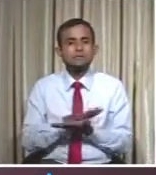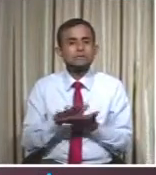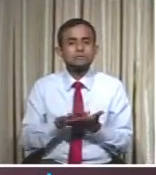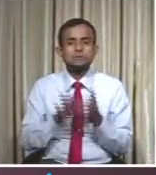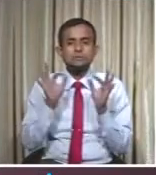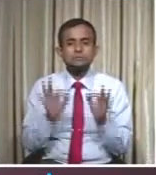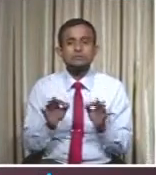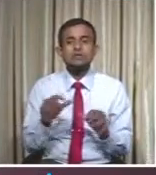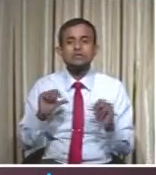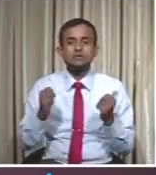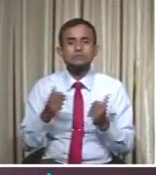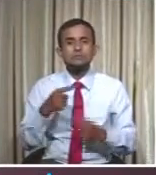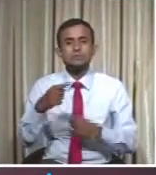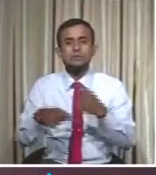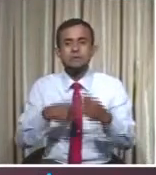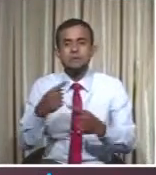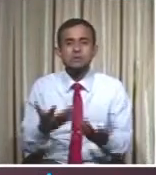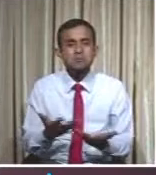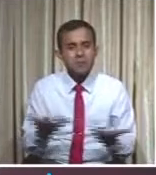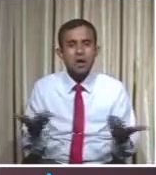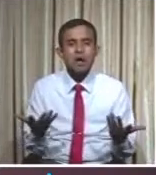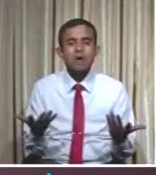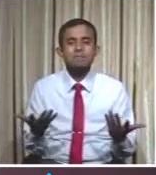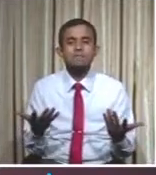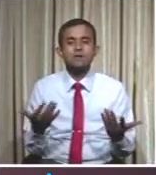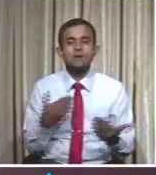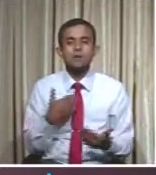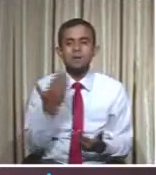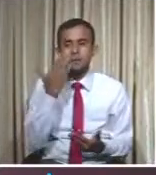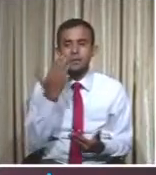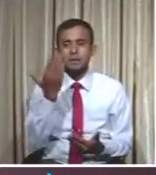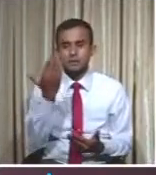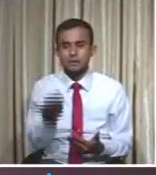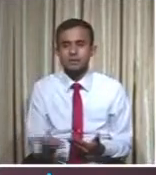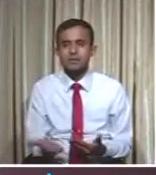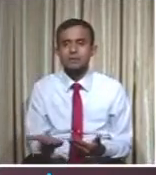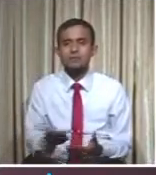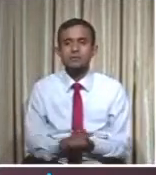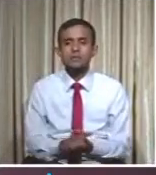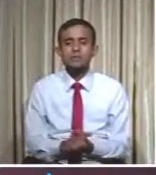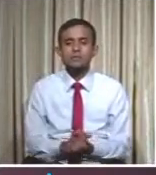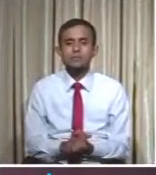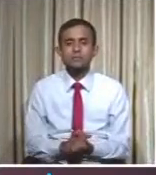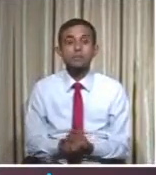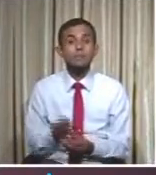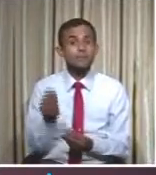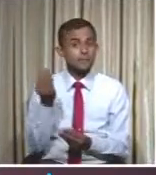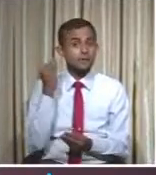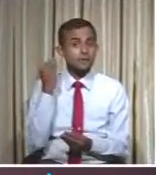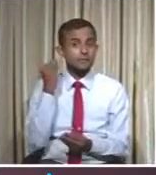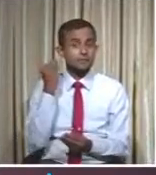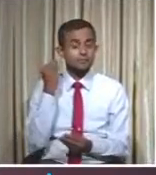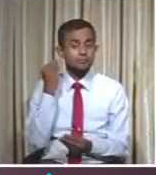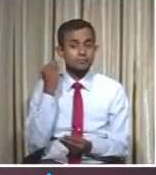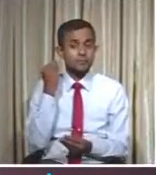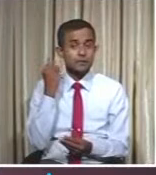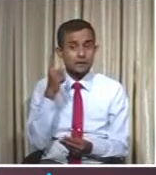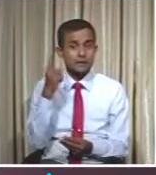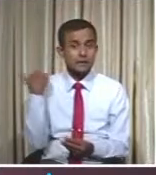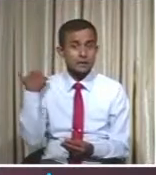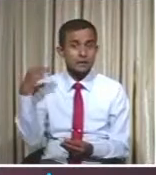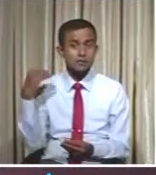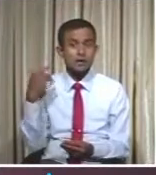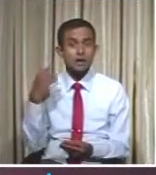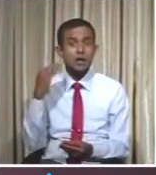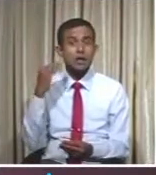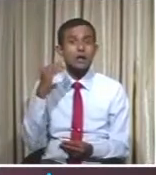අර්ථවත් විදියකට ඔවුන්ගේ ජීවිත ගත කරගන්න බැරි තත්ත්වයක් තමයි අපිට පේන්නේ. මේ ළඟදී අපේ එක් සහෝදරයෙක්ට